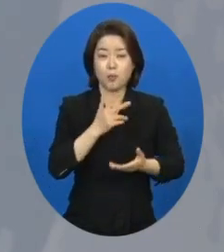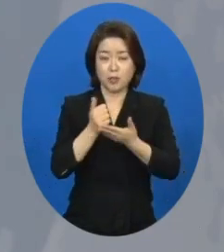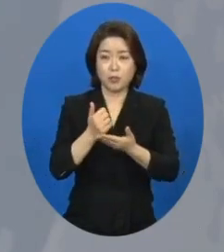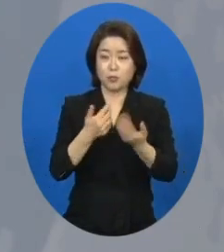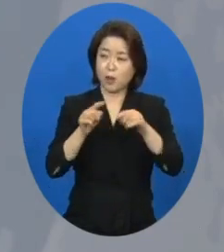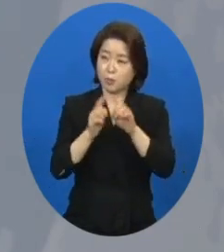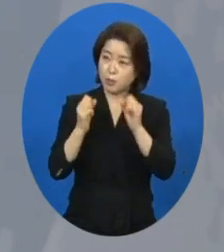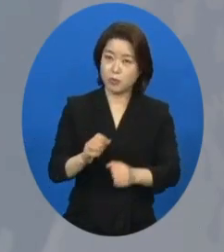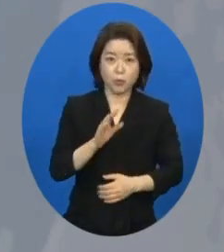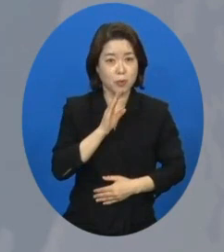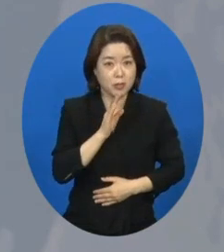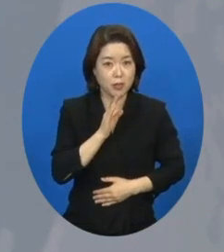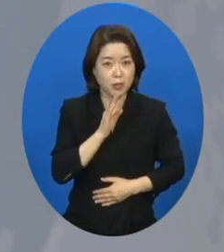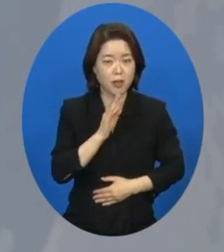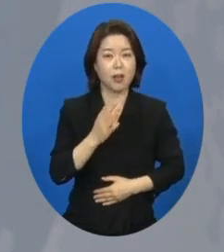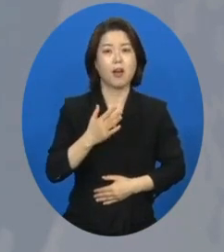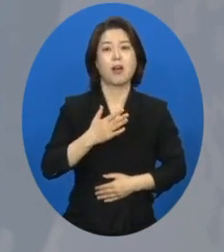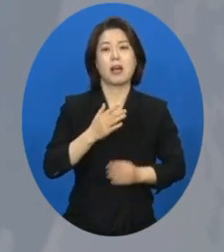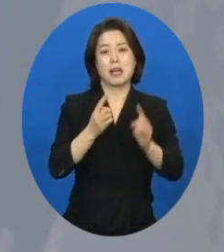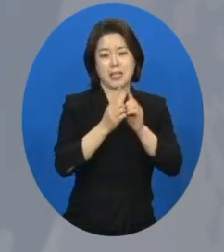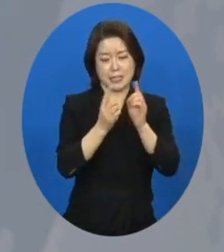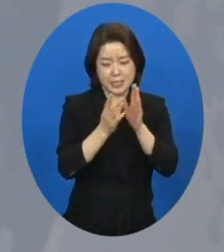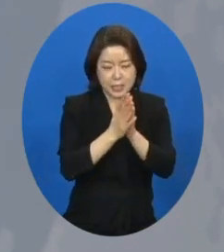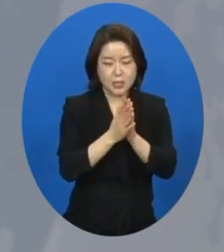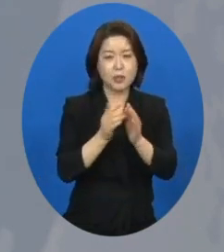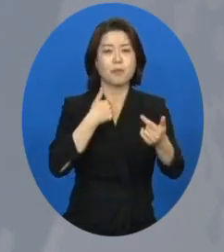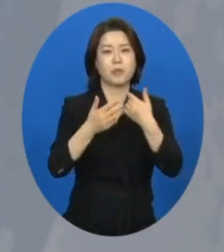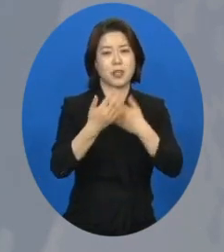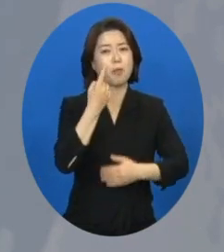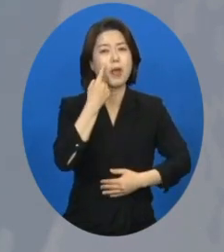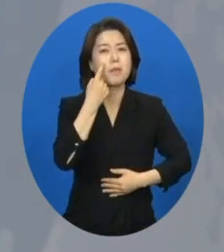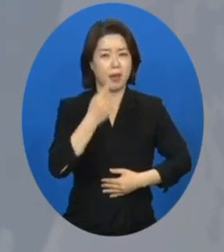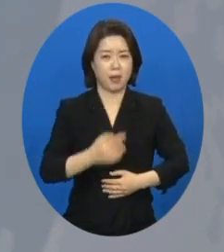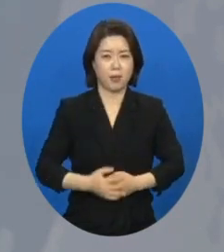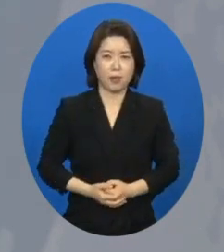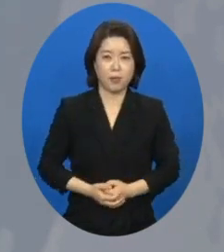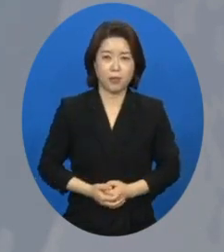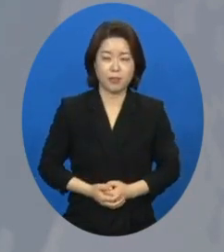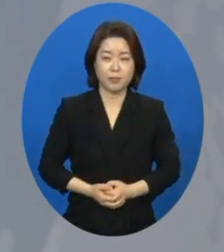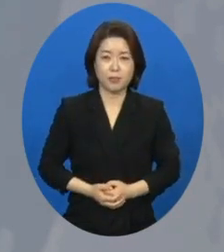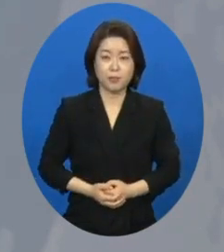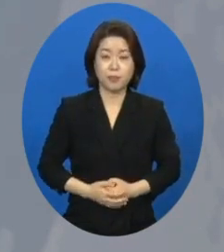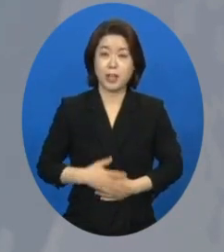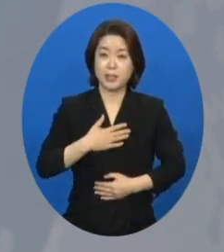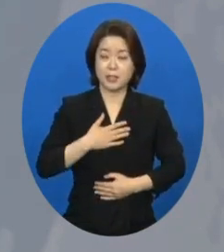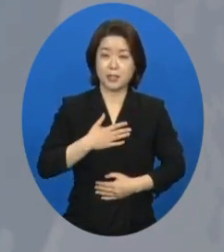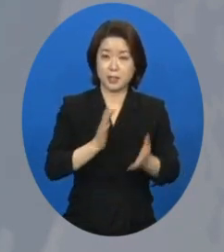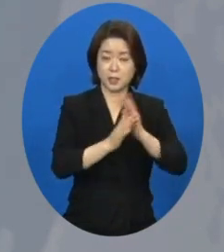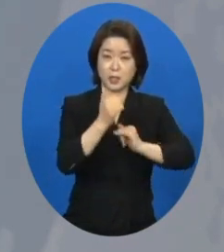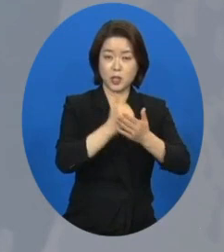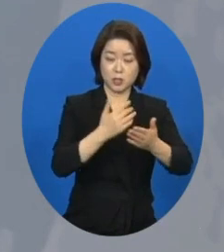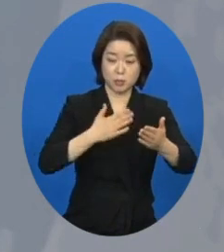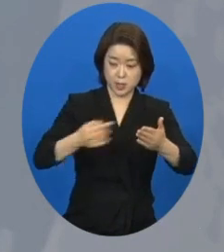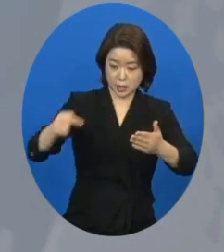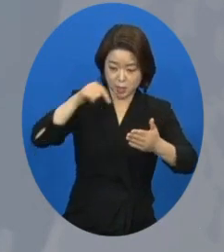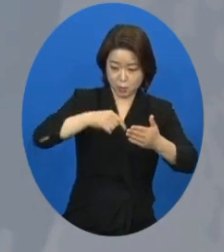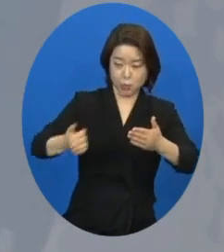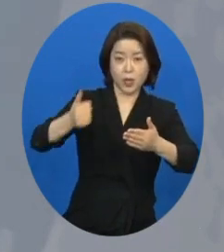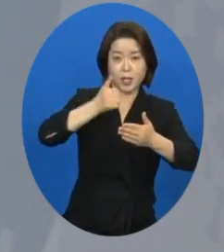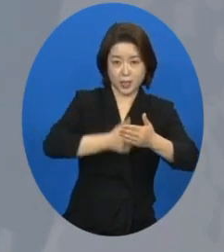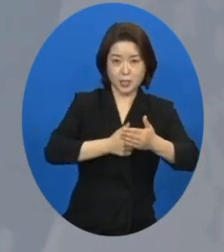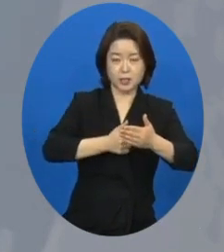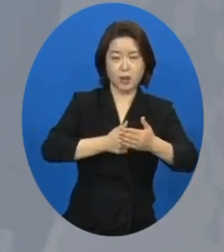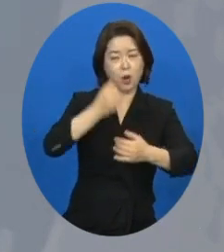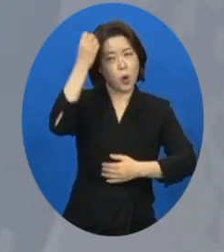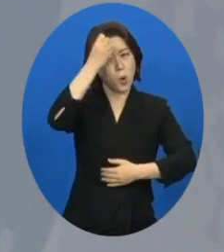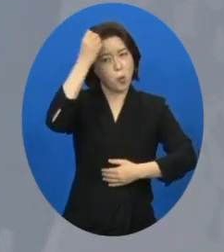계신지 실제로 체험해보자는 거예요. 저는 예수님께서 제 안에 계시다는 것을